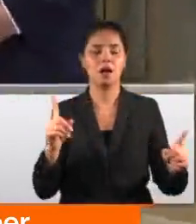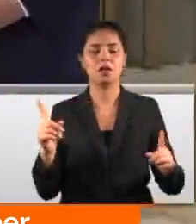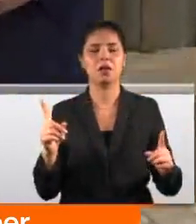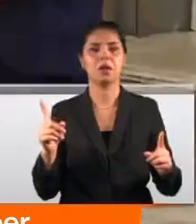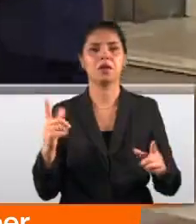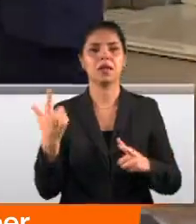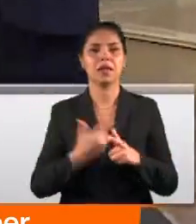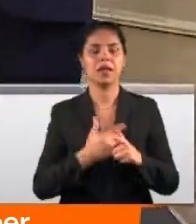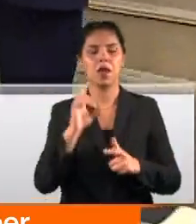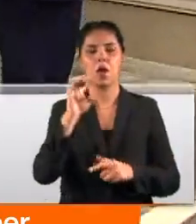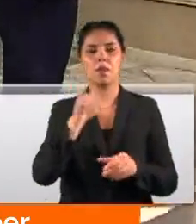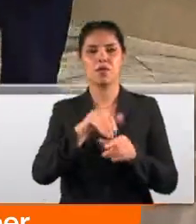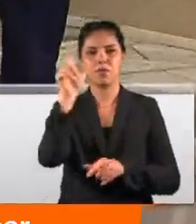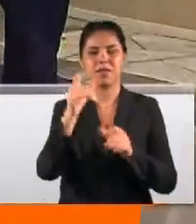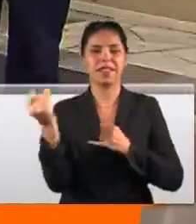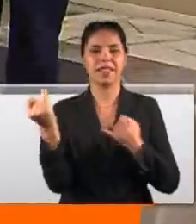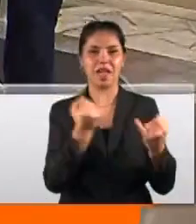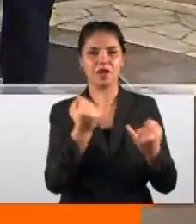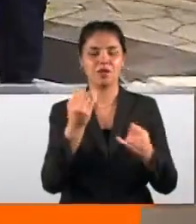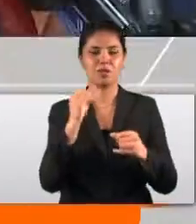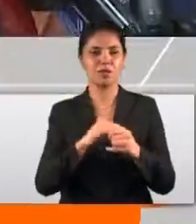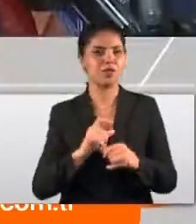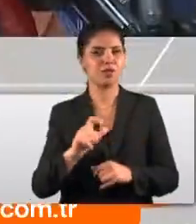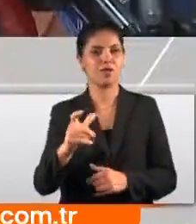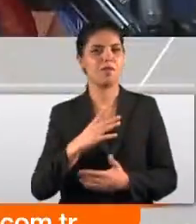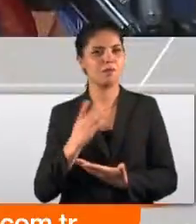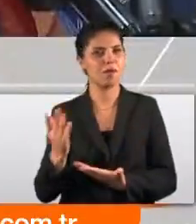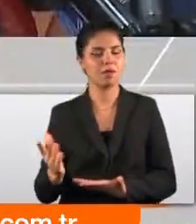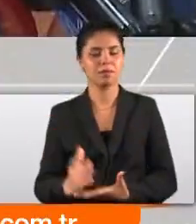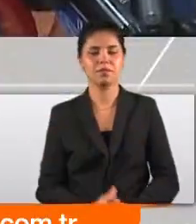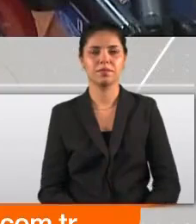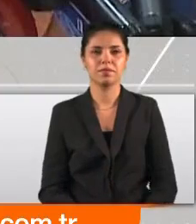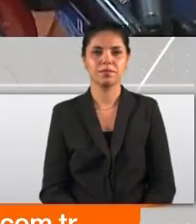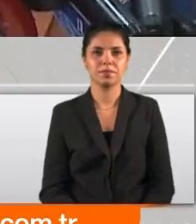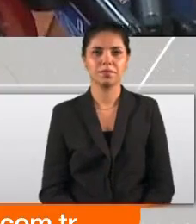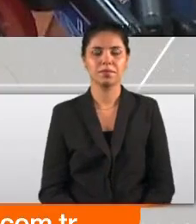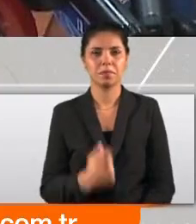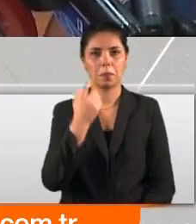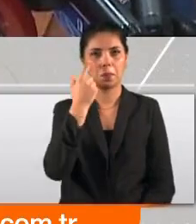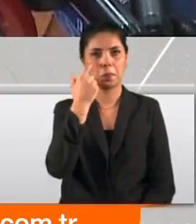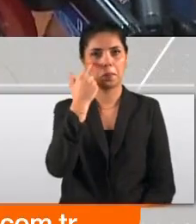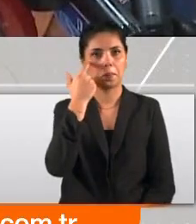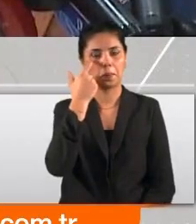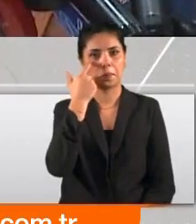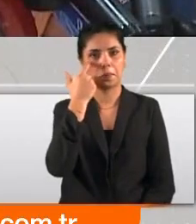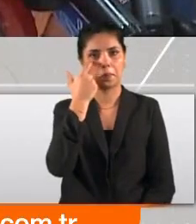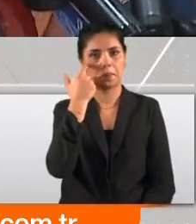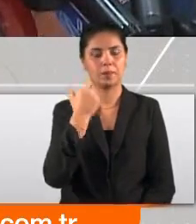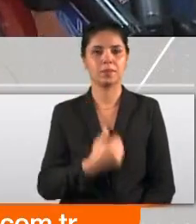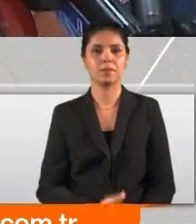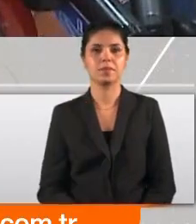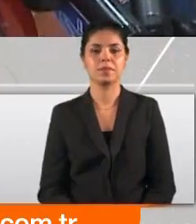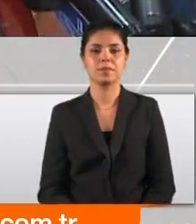bilmeyen kiralık 15 vekil tartışmasını da es geçmedi. Diyorlar ki o 15 milletvekili olmasaydı İyi Parti